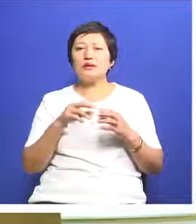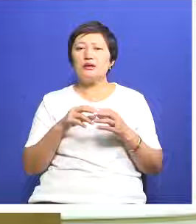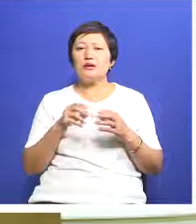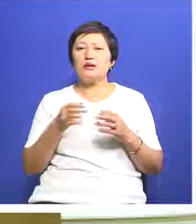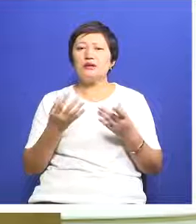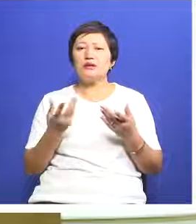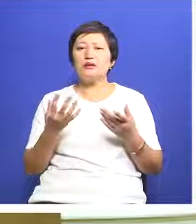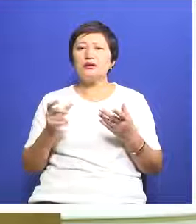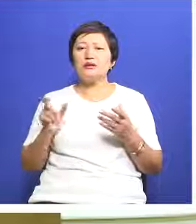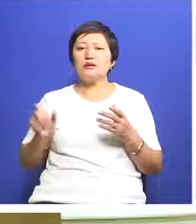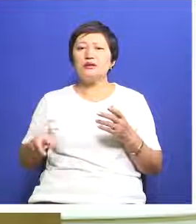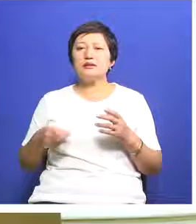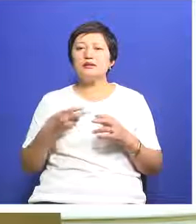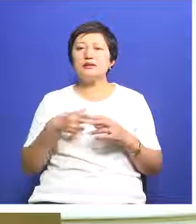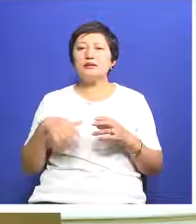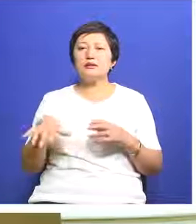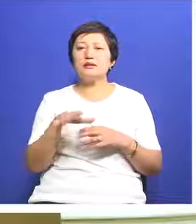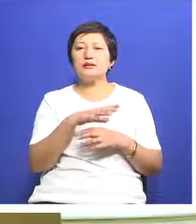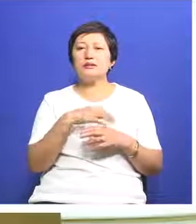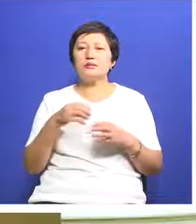шығар? Жалпы бізде енді